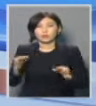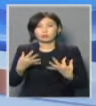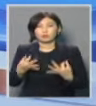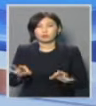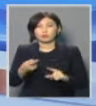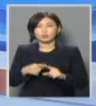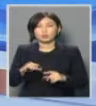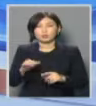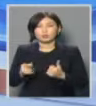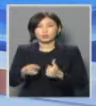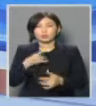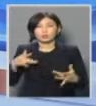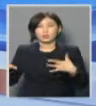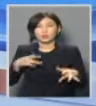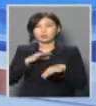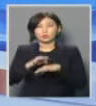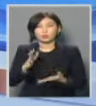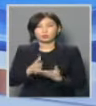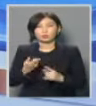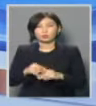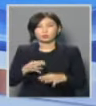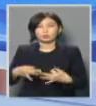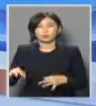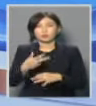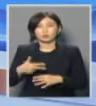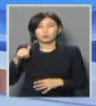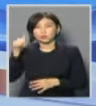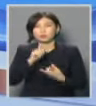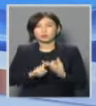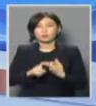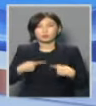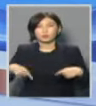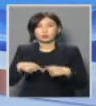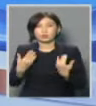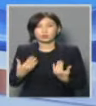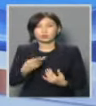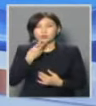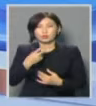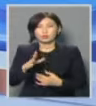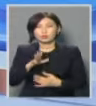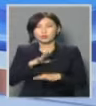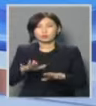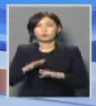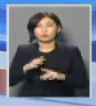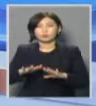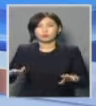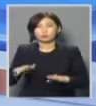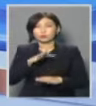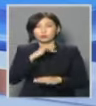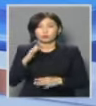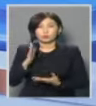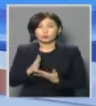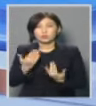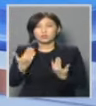тәуелсіздік аманаты атты концерті өтті. Ел егемендігінің 30 жылдығына орай ұйымдастырылған шараны тамашалауға келген көрерменнің қарасы қалың